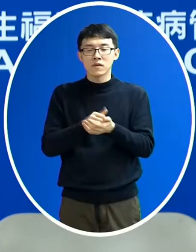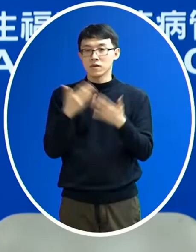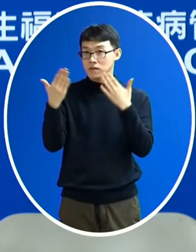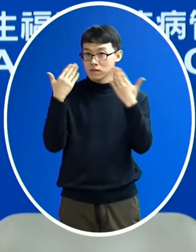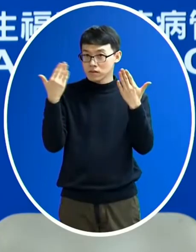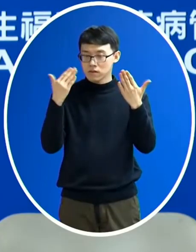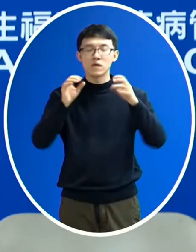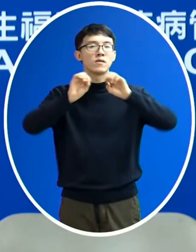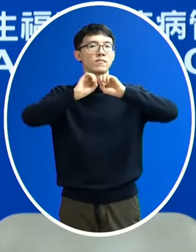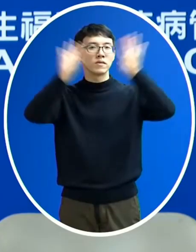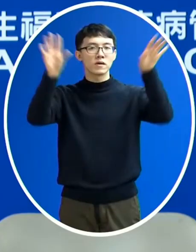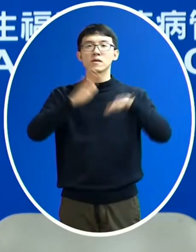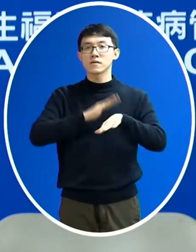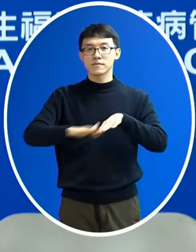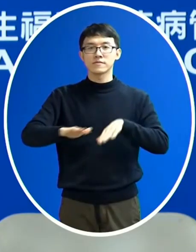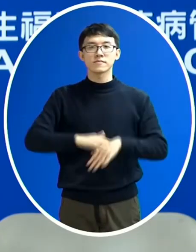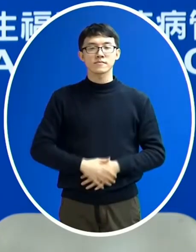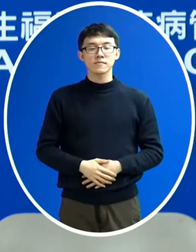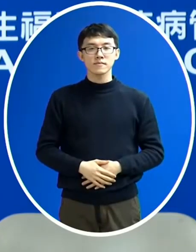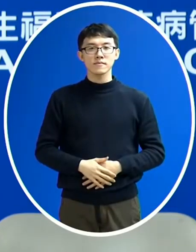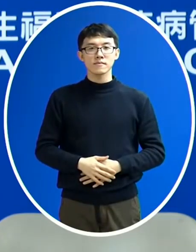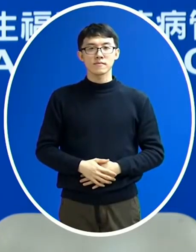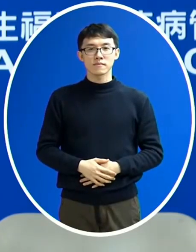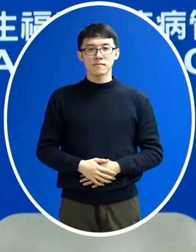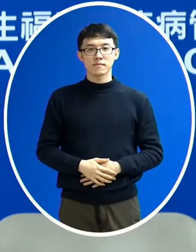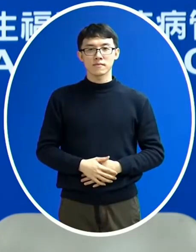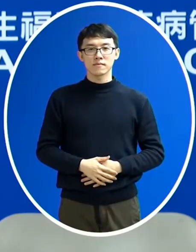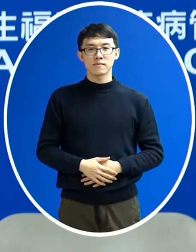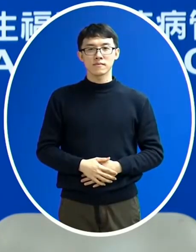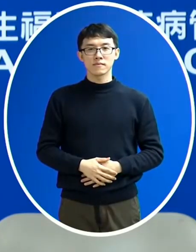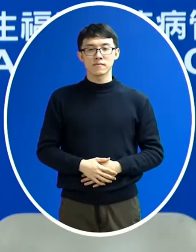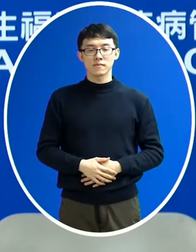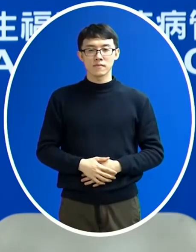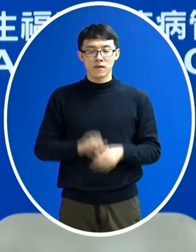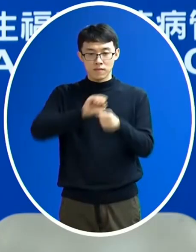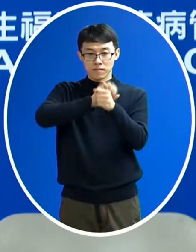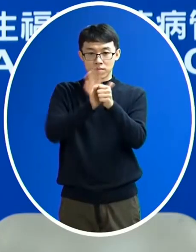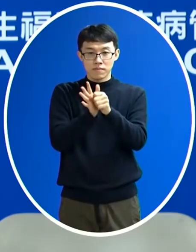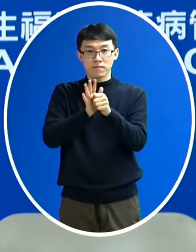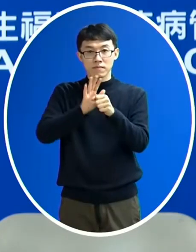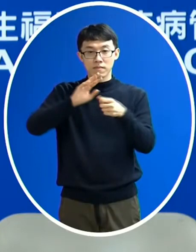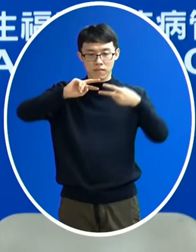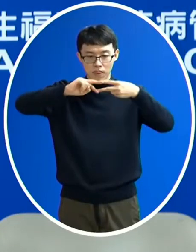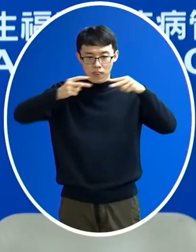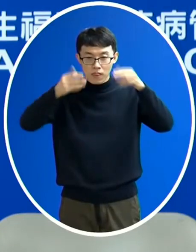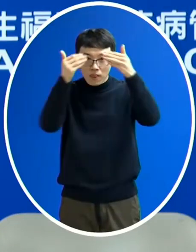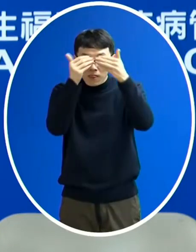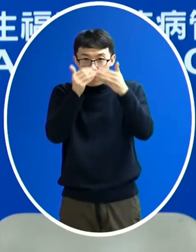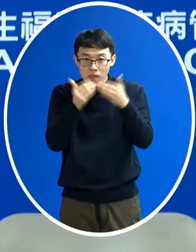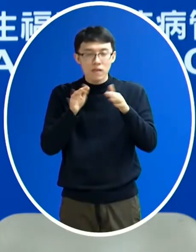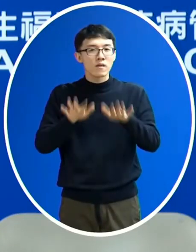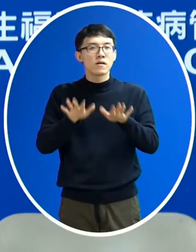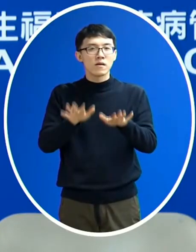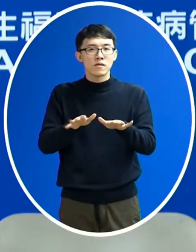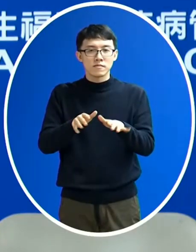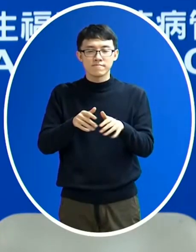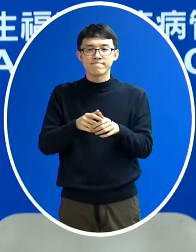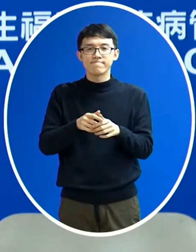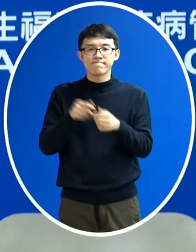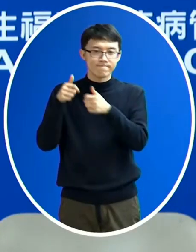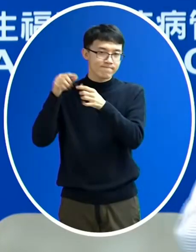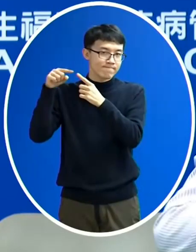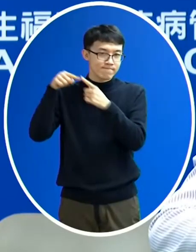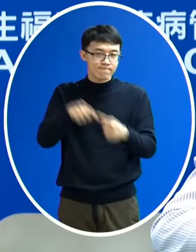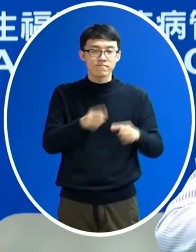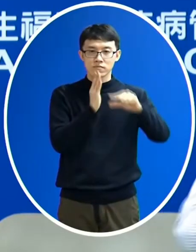后，再给大家详细的数字。那么关于这个定序的问题，那现在正在进行当中，那我想这会是一个持